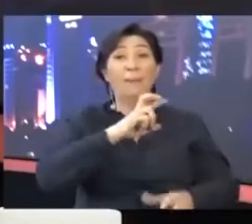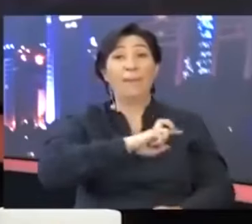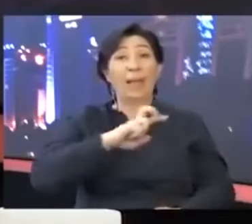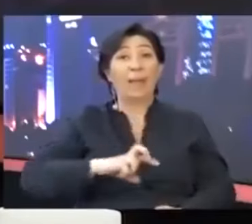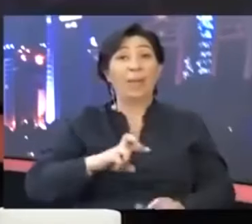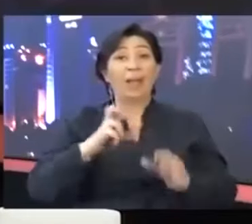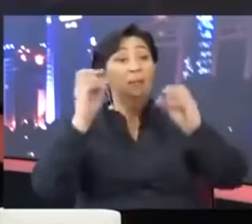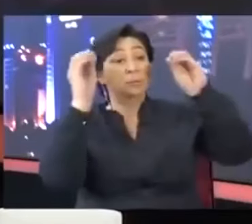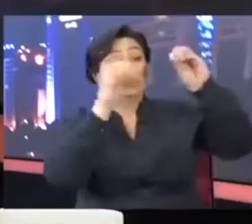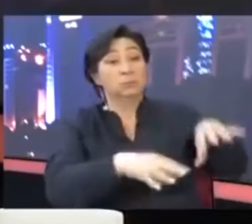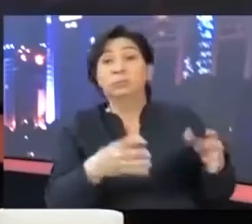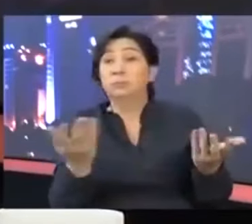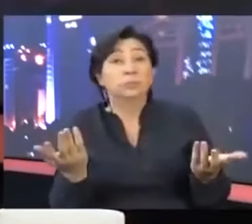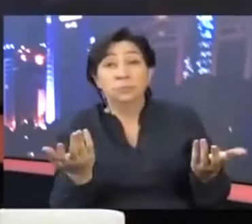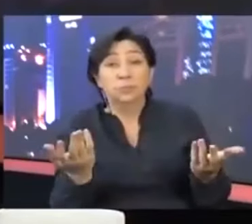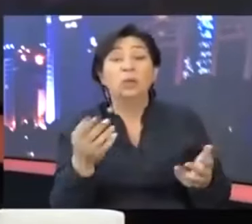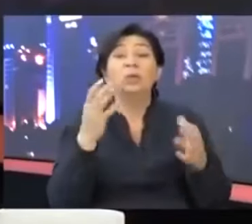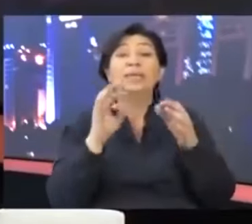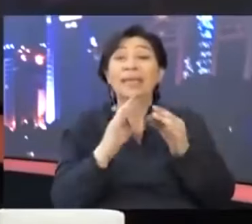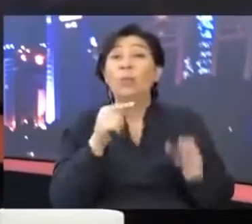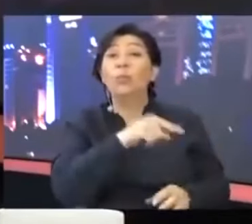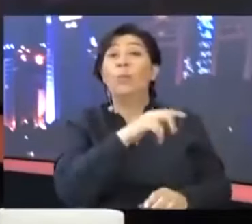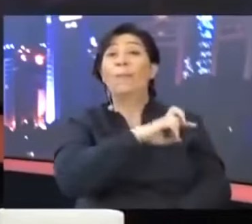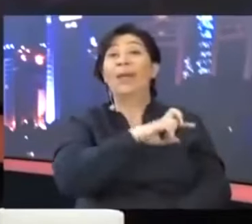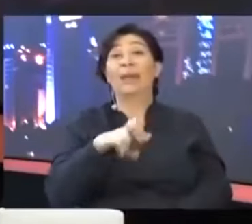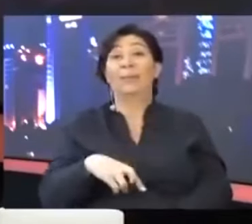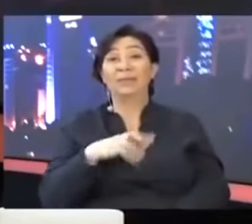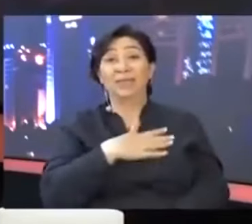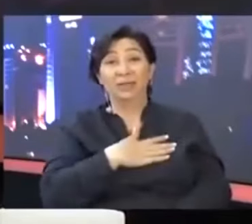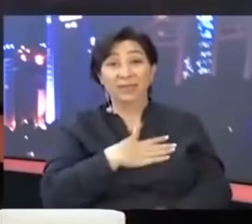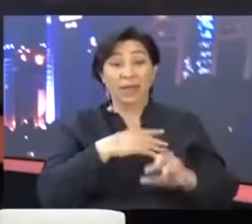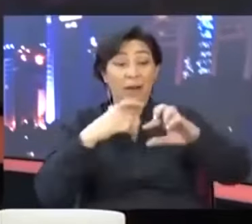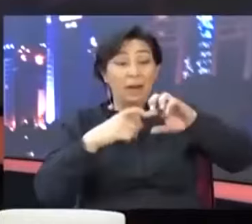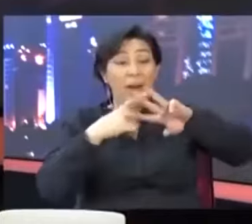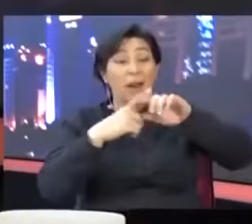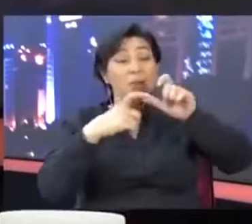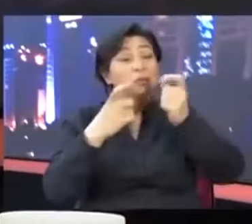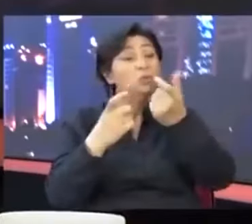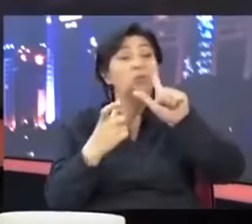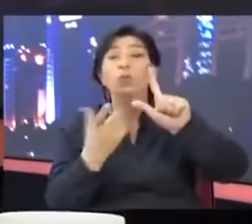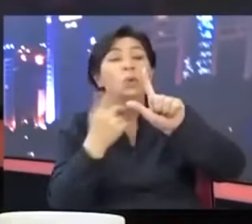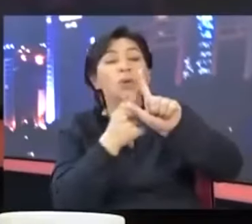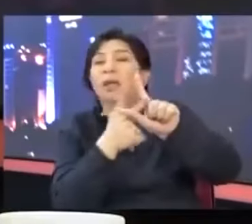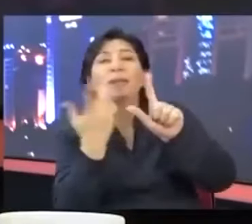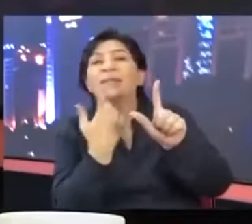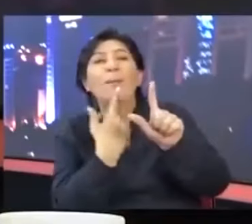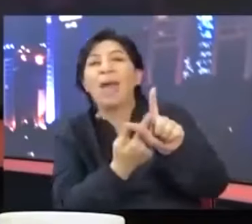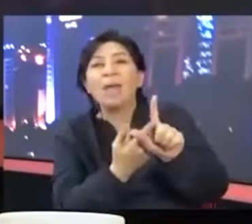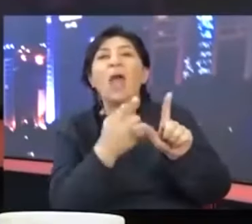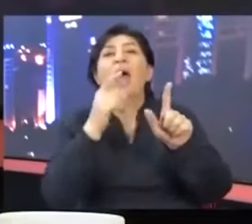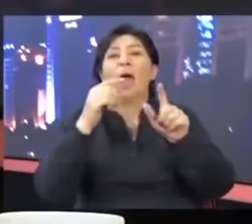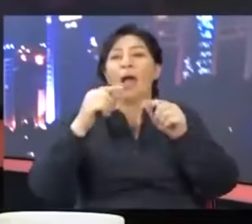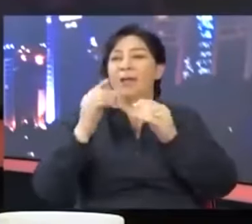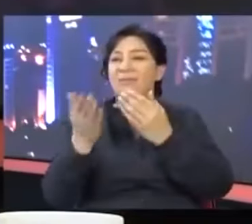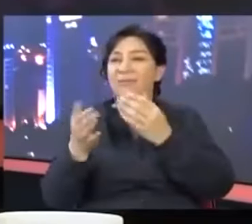yapıyor şimdi nedenine bakalım Çünkü bu peygamber zaten Resul kelimesi geçiyor Kur'an'da Resul Elçi demek yani